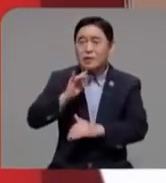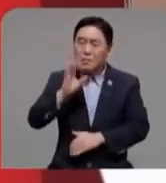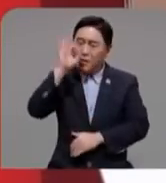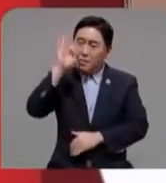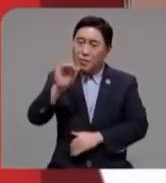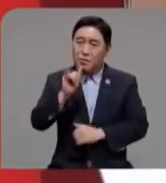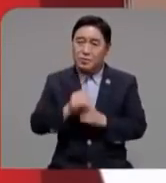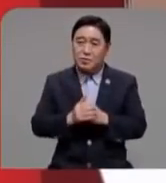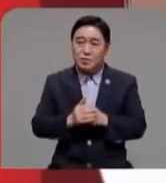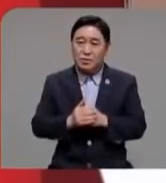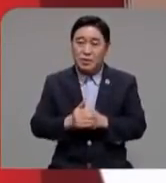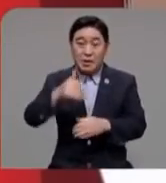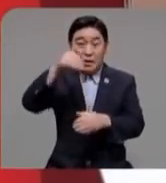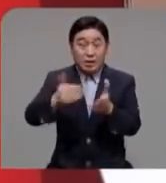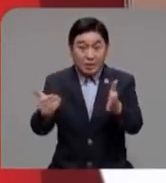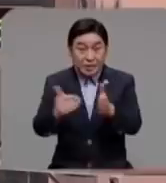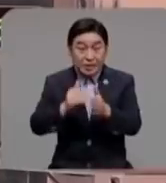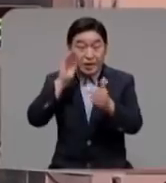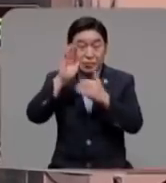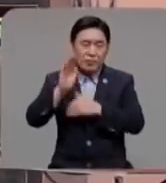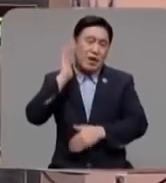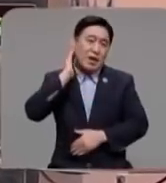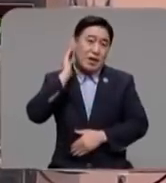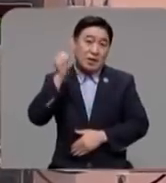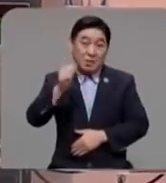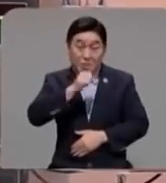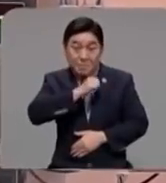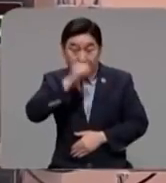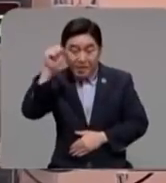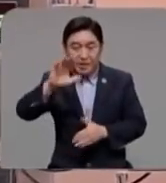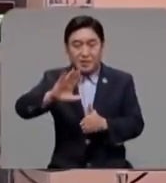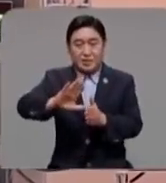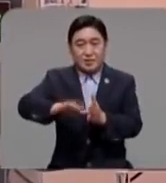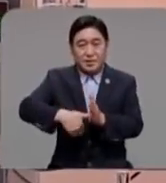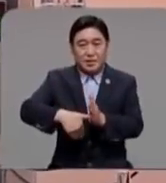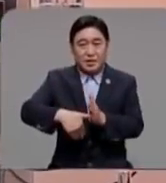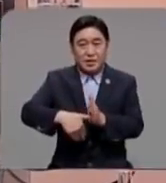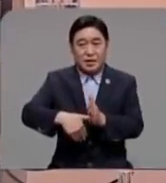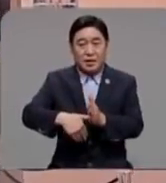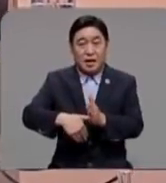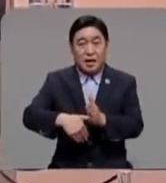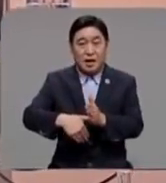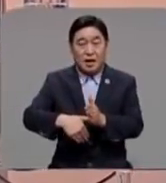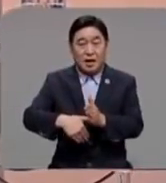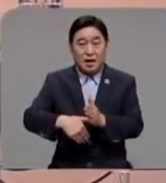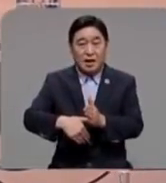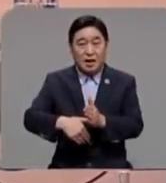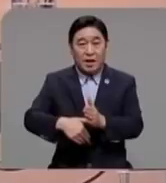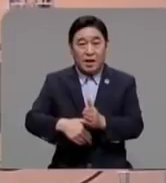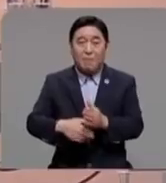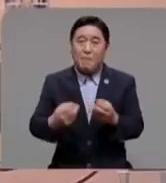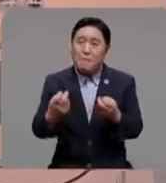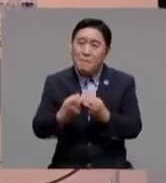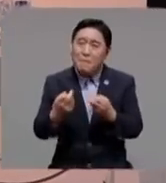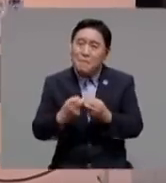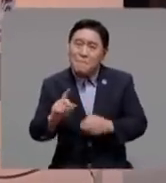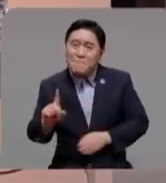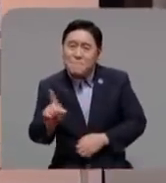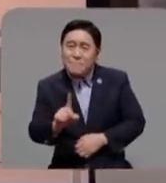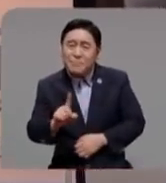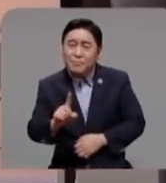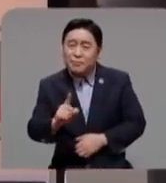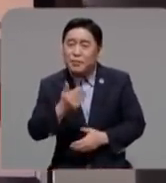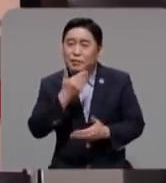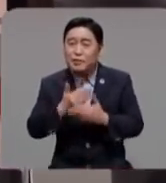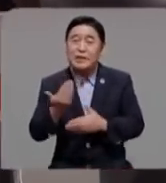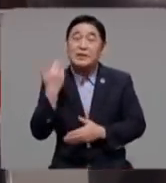보시는데 이제 선거 끝나고 대통령이 됐을 때 어떻게 할 수 있을 것이냐를 이제 보는데,